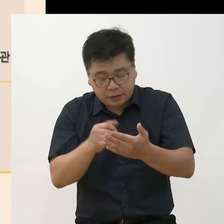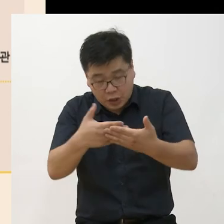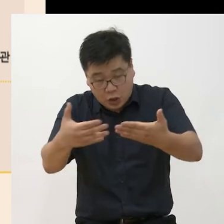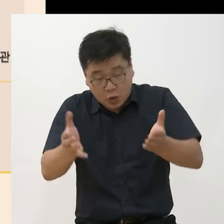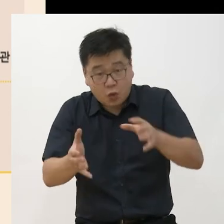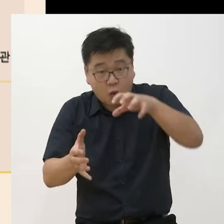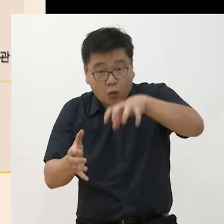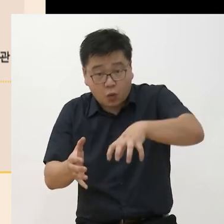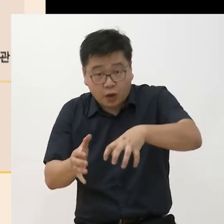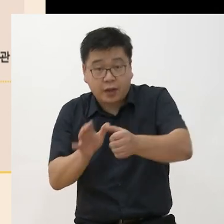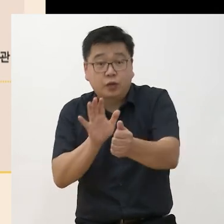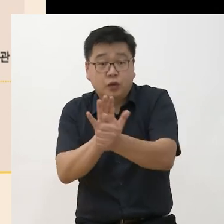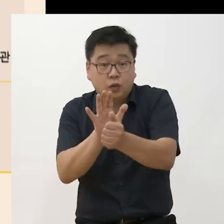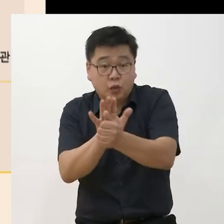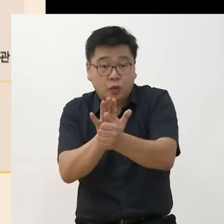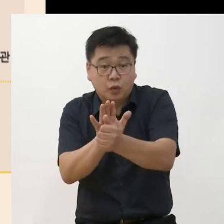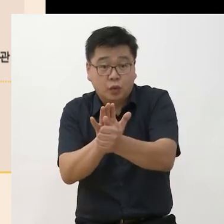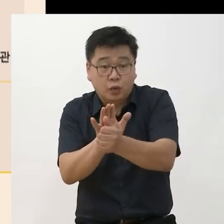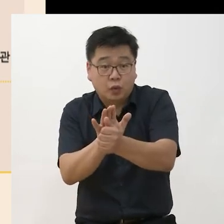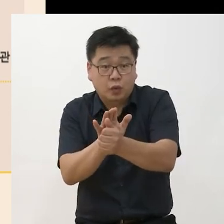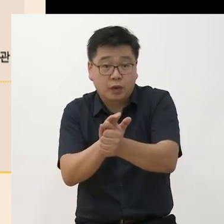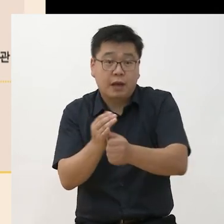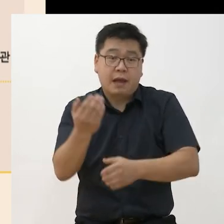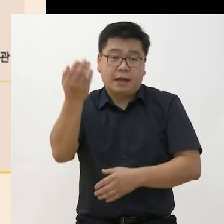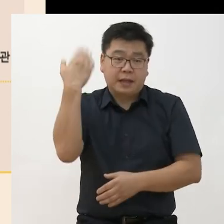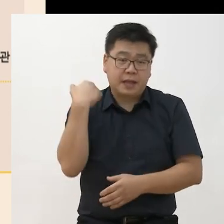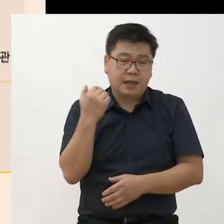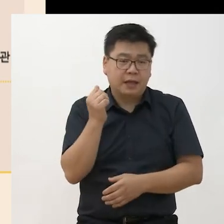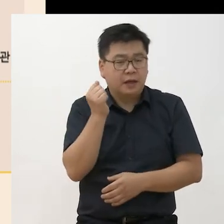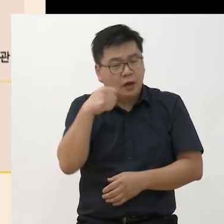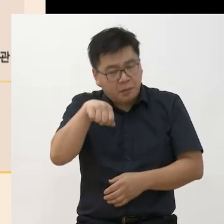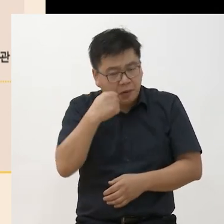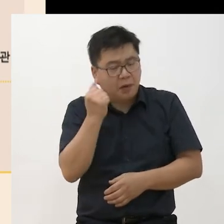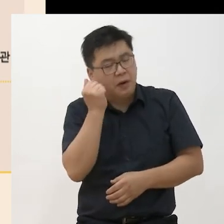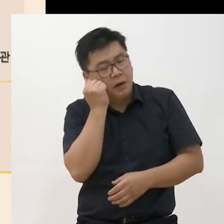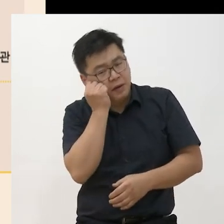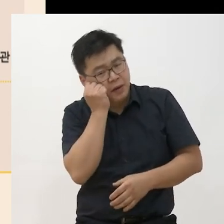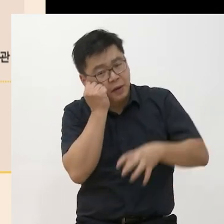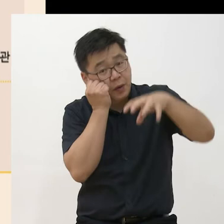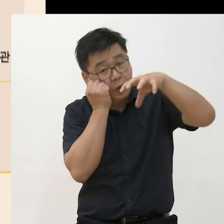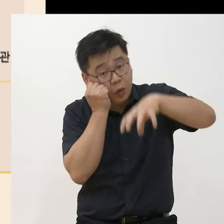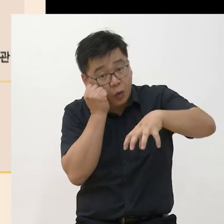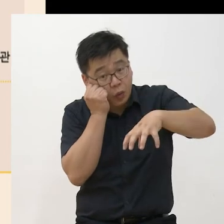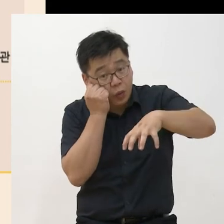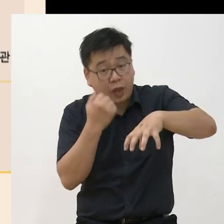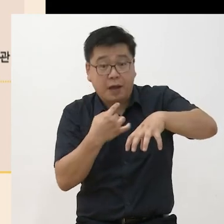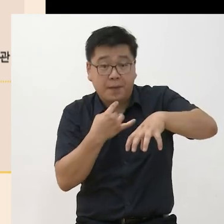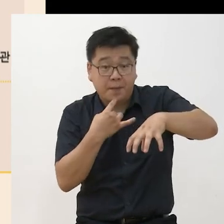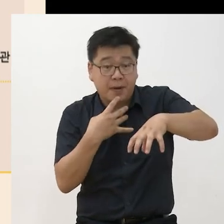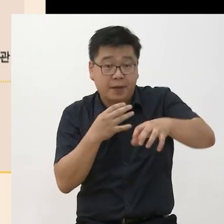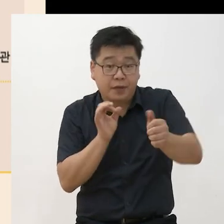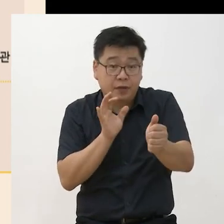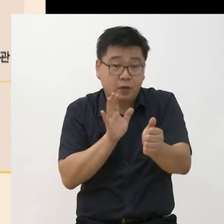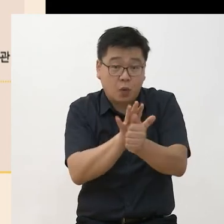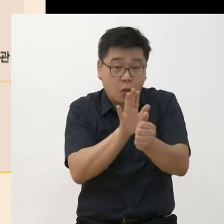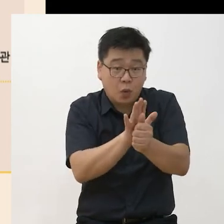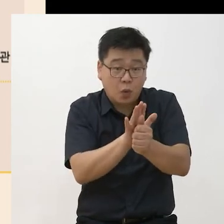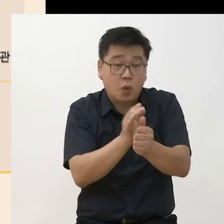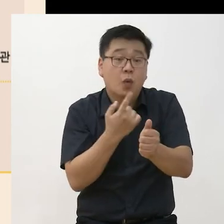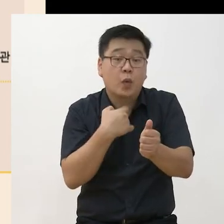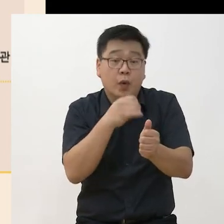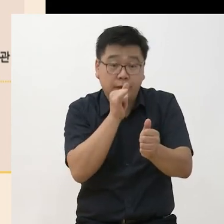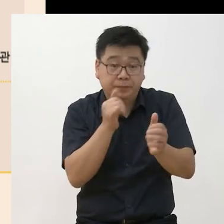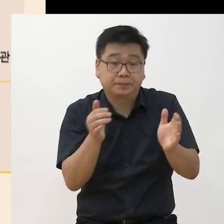운영 지원 사업은 종전에는 숙식이 가능한 그런 집필 공간과 시설을 저희가 이제